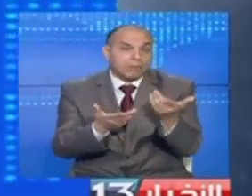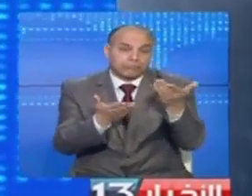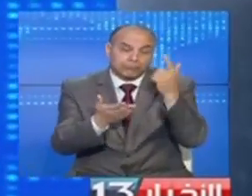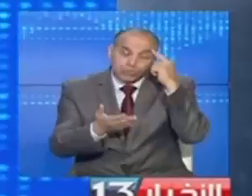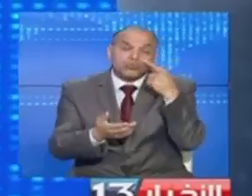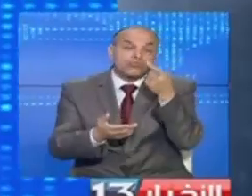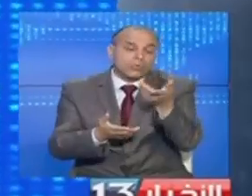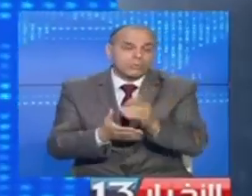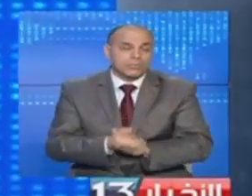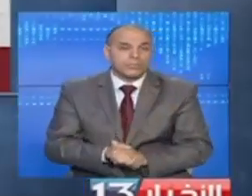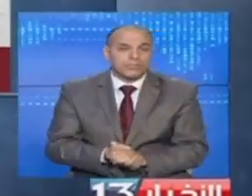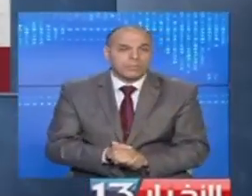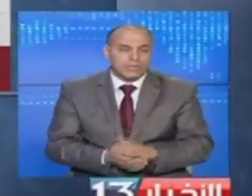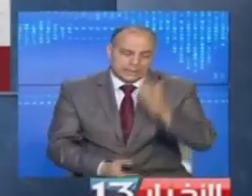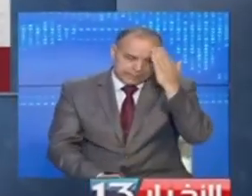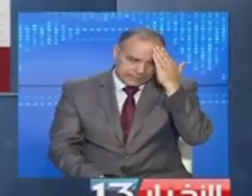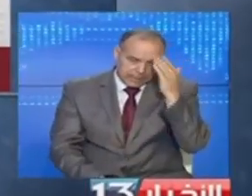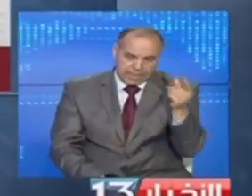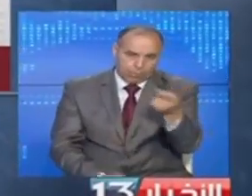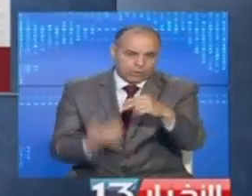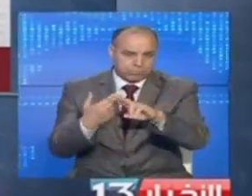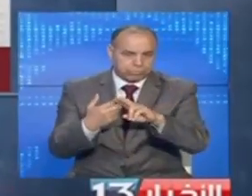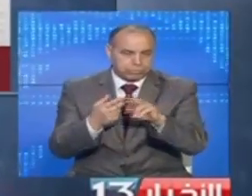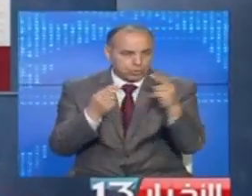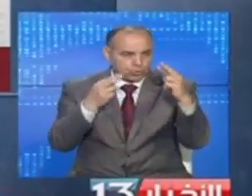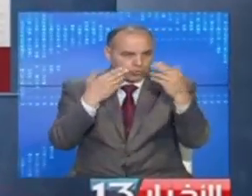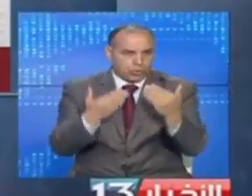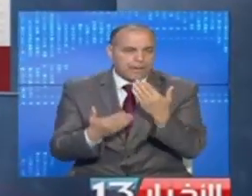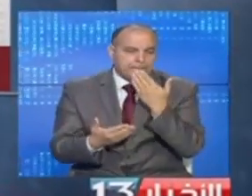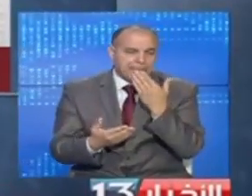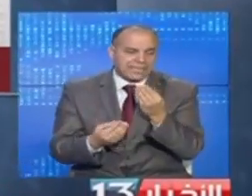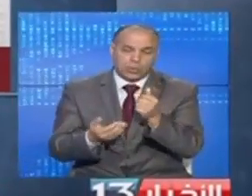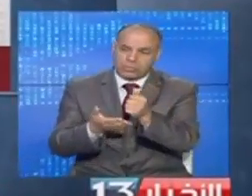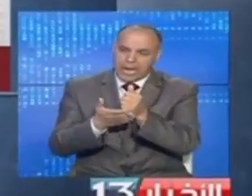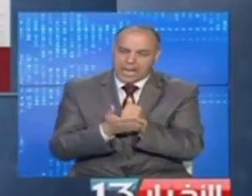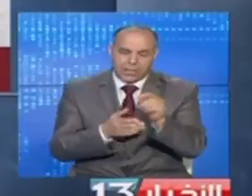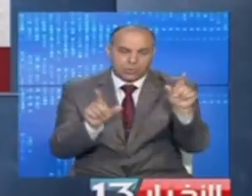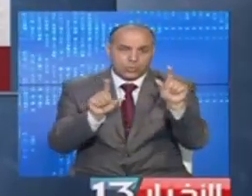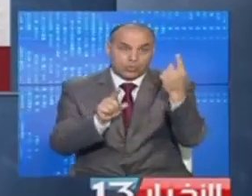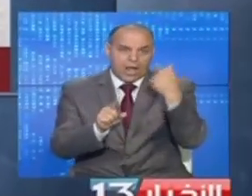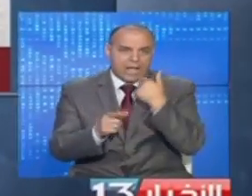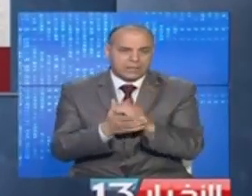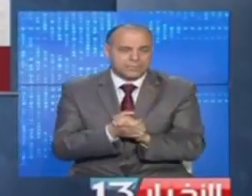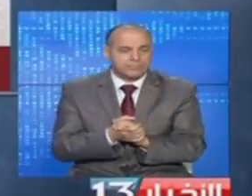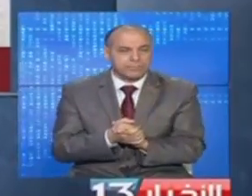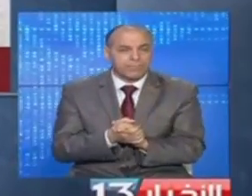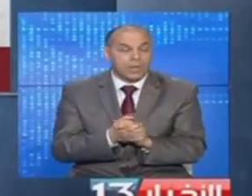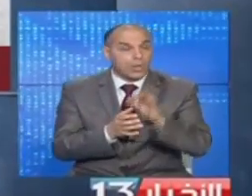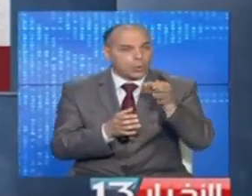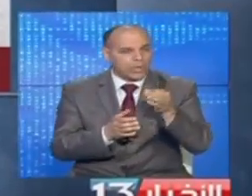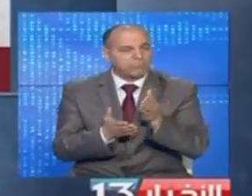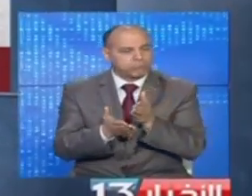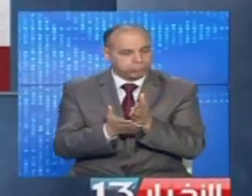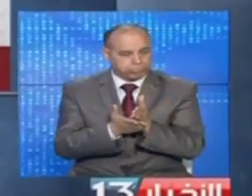ثنائية؟ اهلا وسهلا ومرحبا بالساده المشاهدين، وشكرا للقناه الوطنيه على اتاحه الفرصه. نعم، في